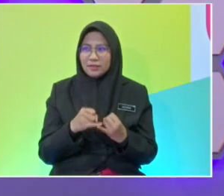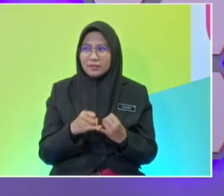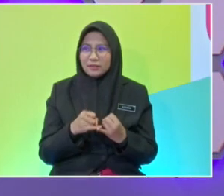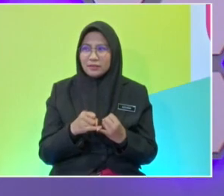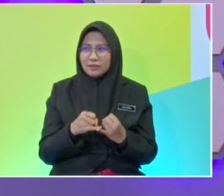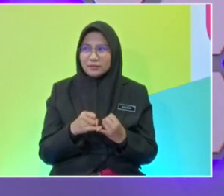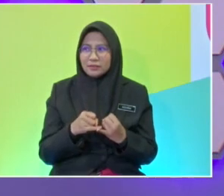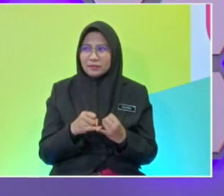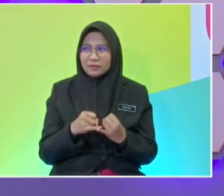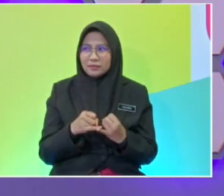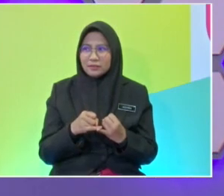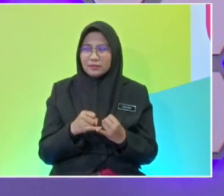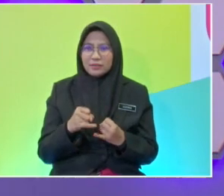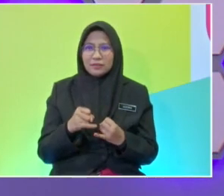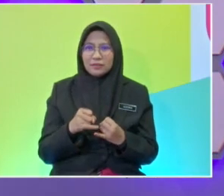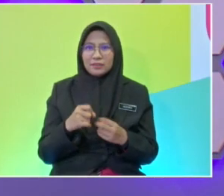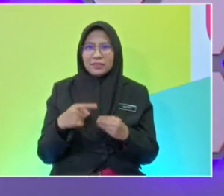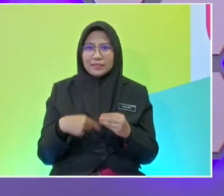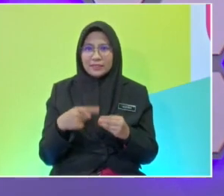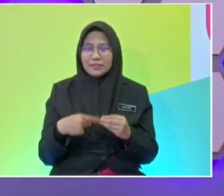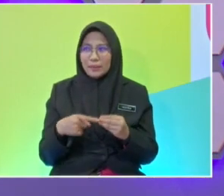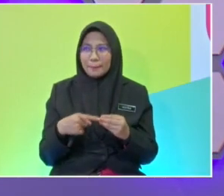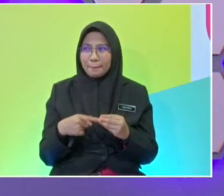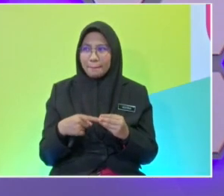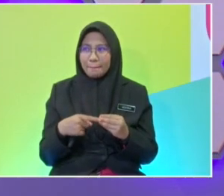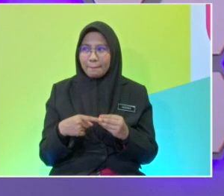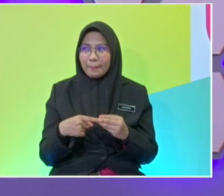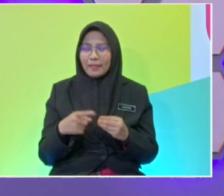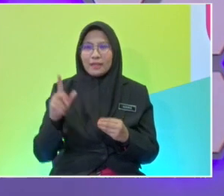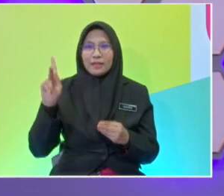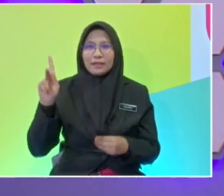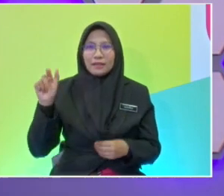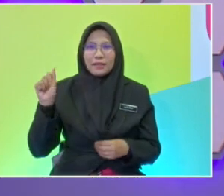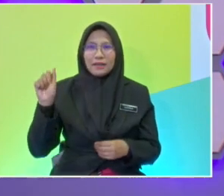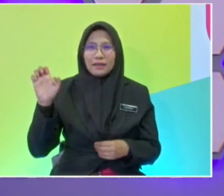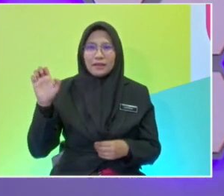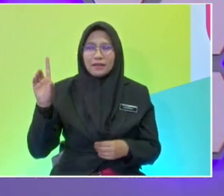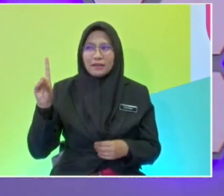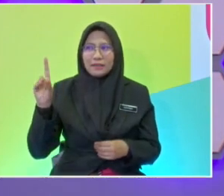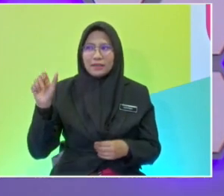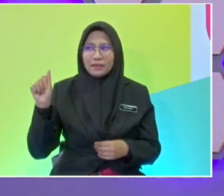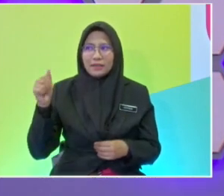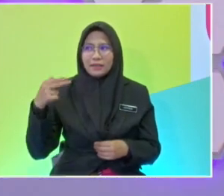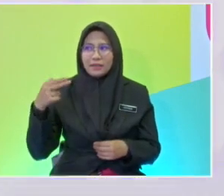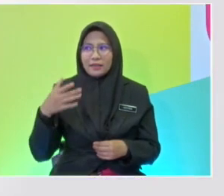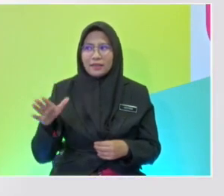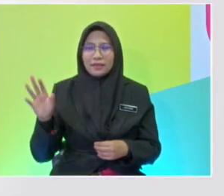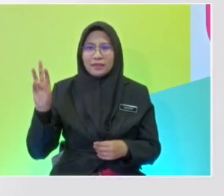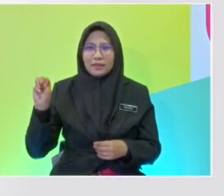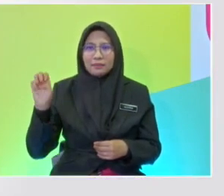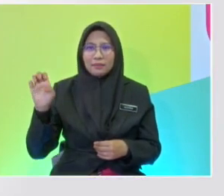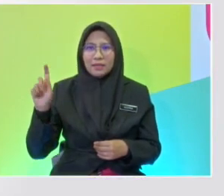Ya ini Oke v7 kaidah atau apa